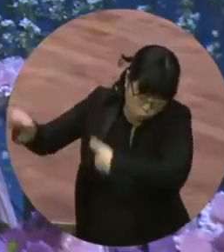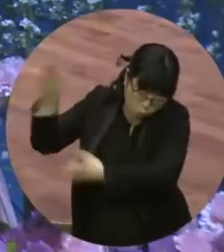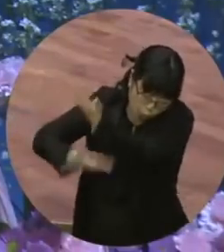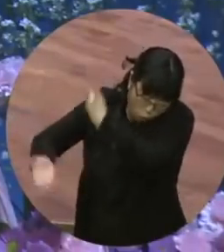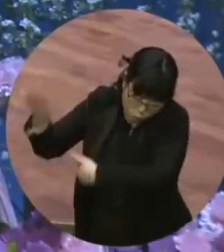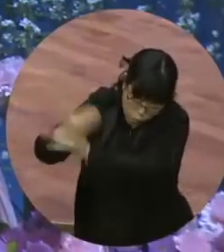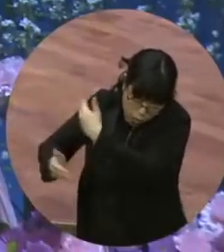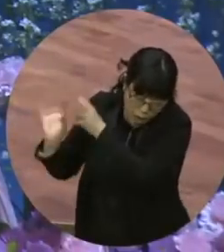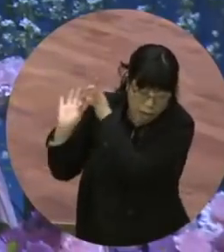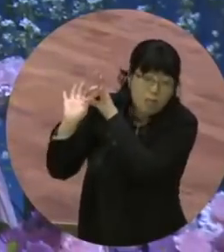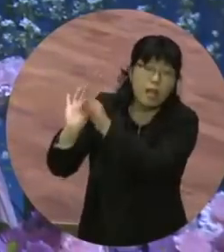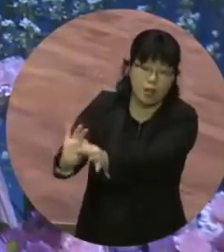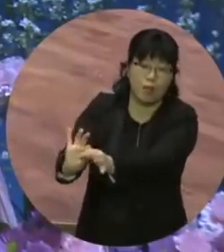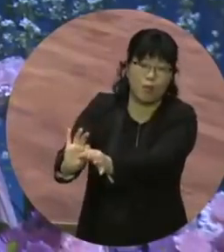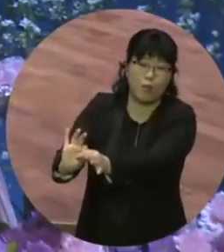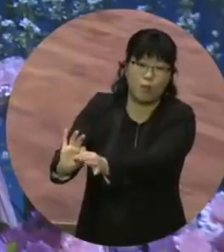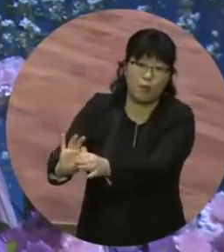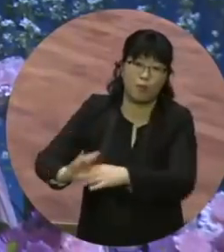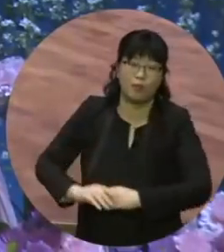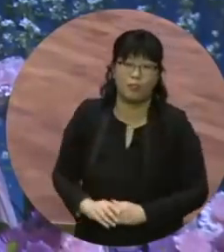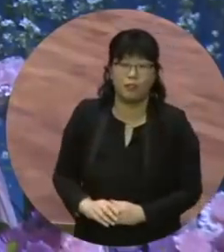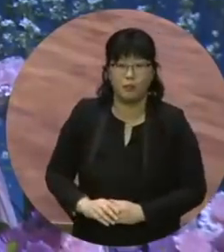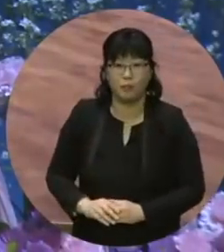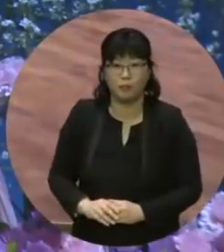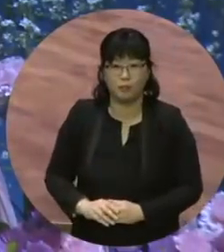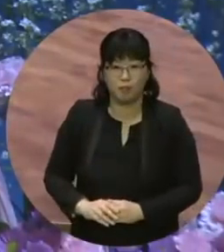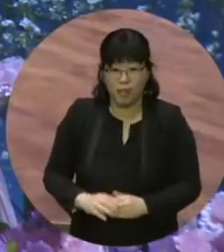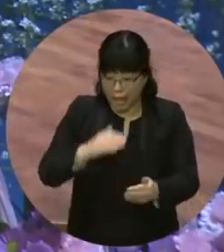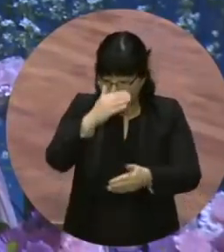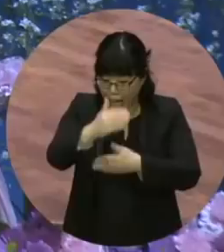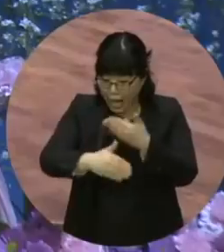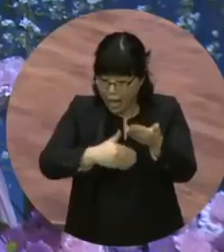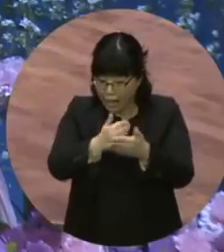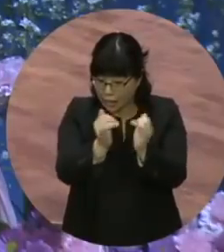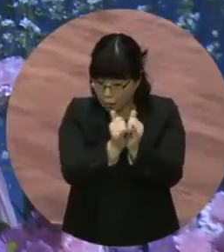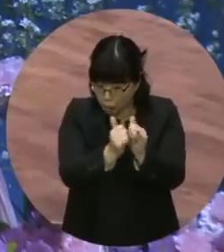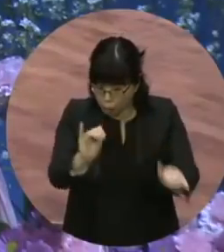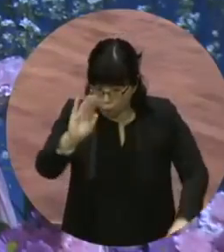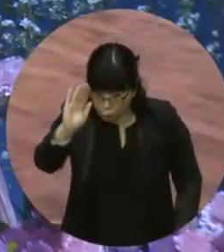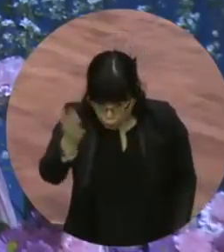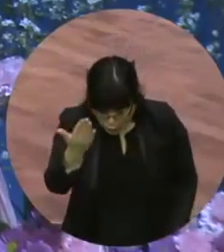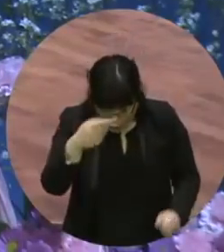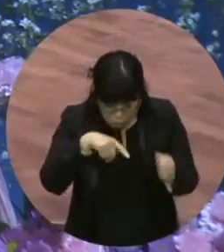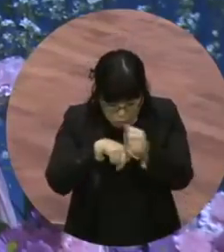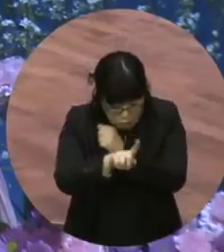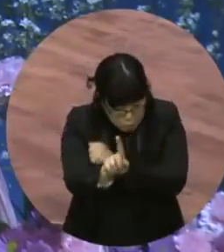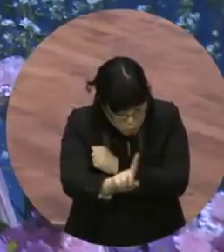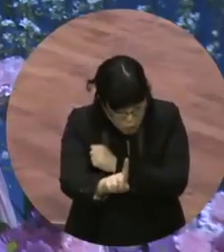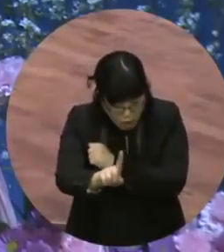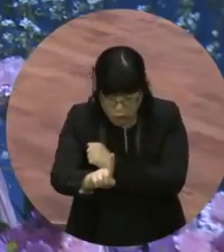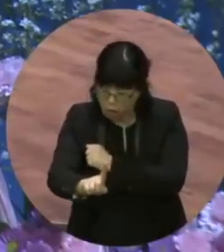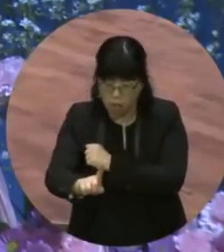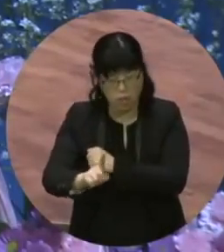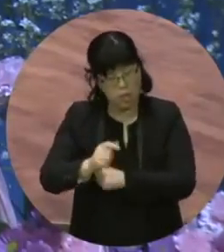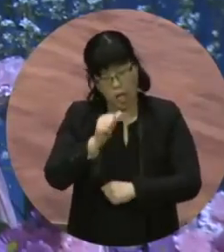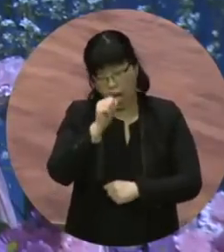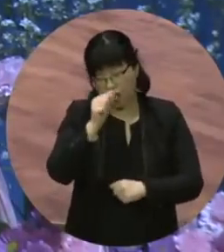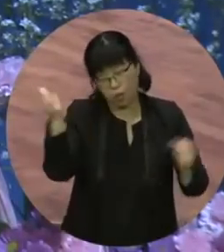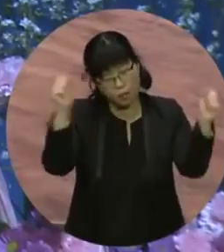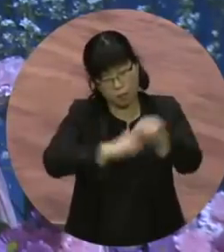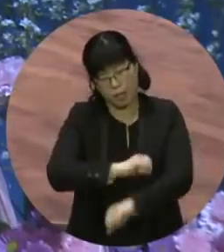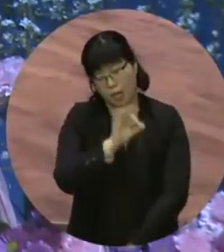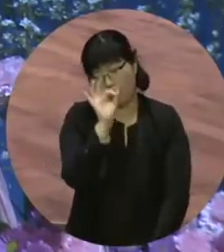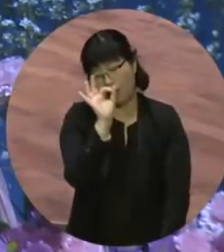언약잡은 하나님의 자녀는 결코 뭐요? 망할 수가 없다는 거예요. 은혜가 너무 밀려오기 때문에 우리